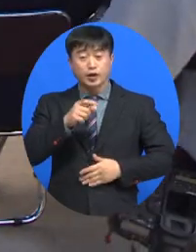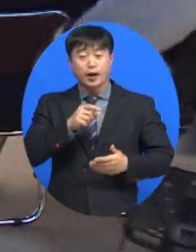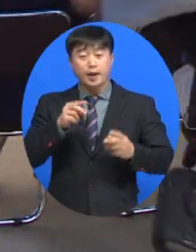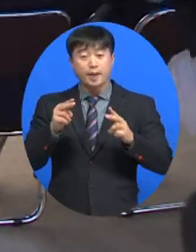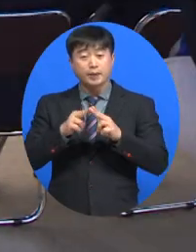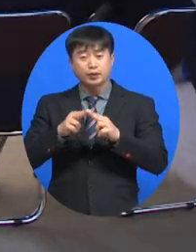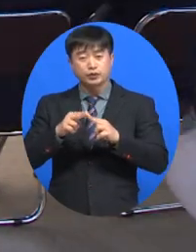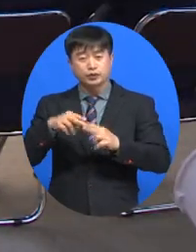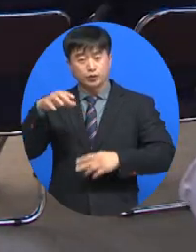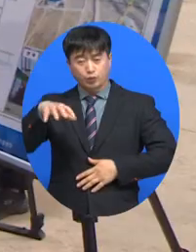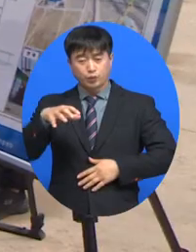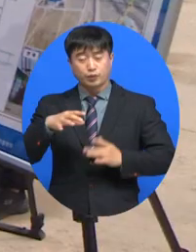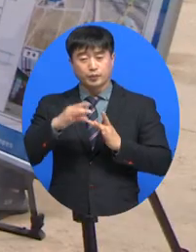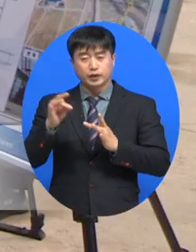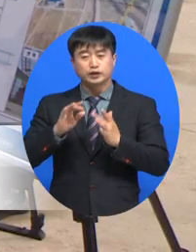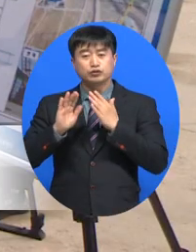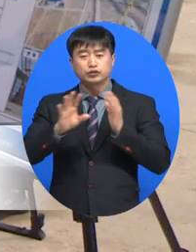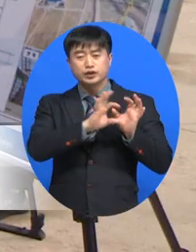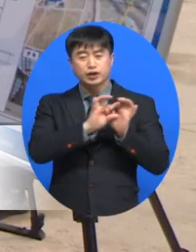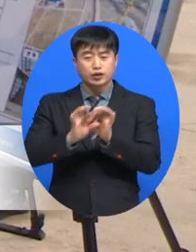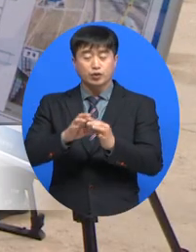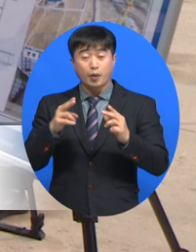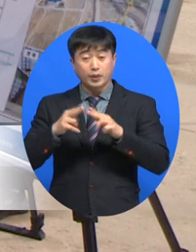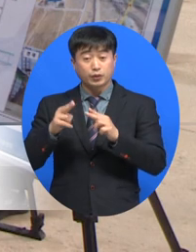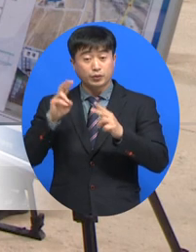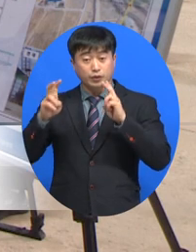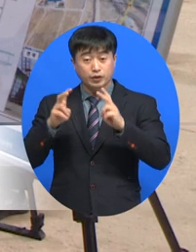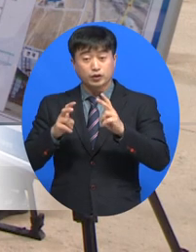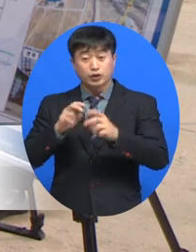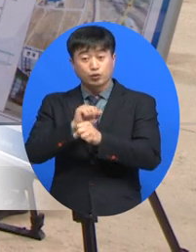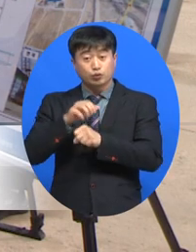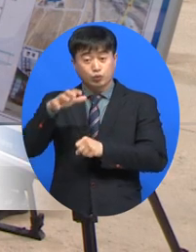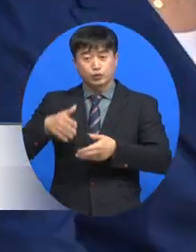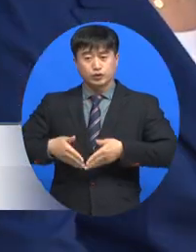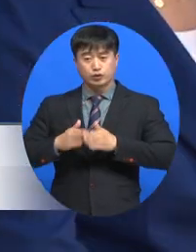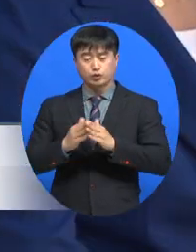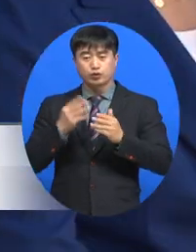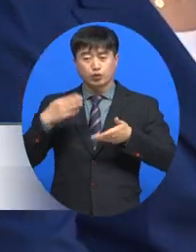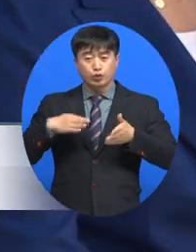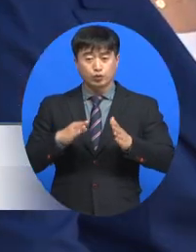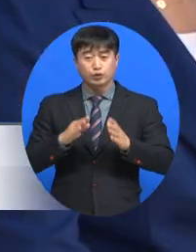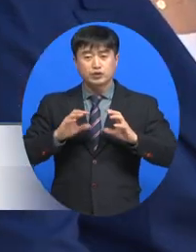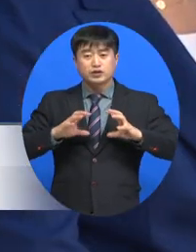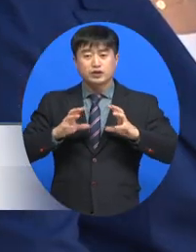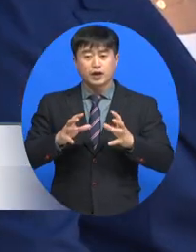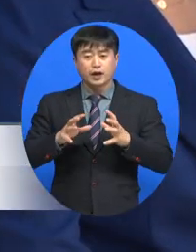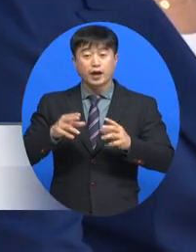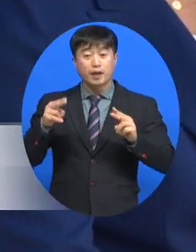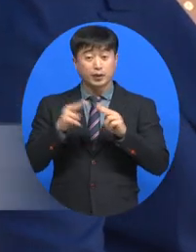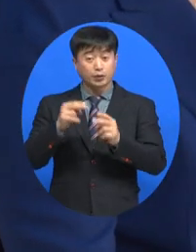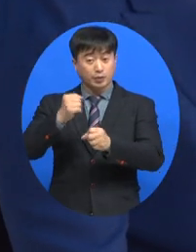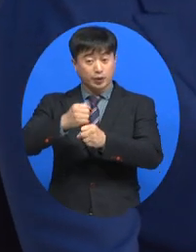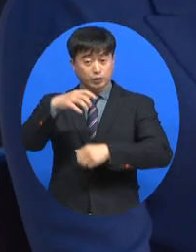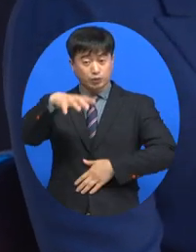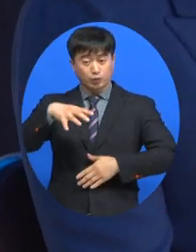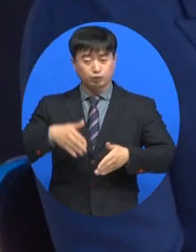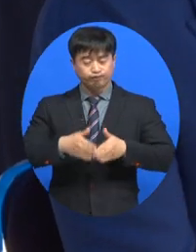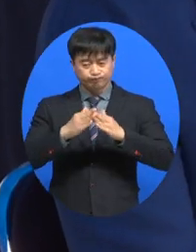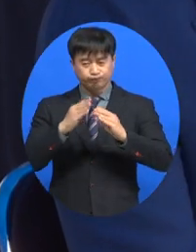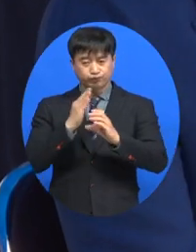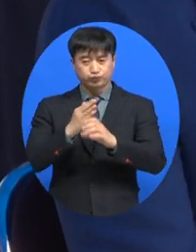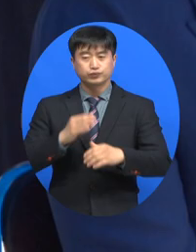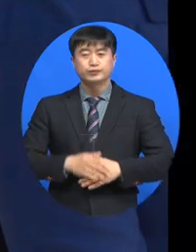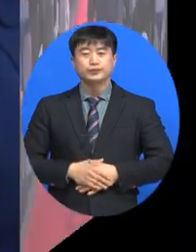용인 반도체 클러스터를 선택했고 이후 연이어 반도체 기업들의 연구소를 유치하며 경기도를 세계적 반도체 생산기지로